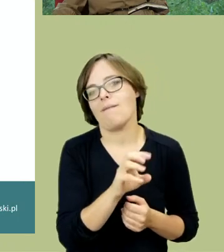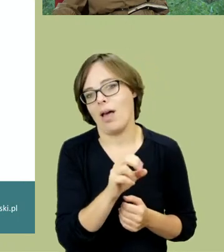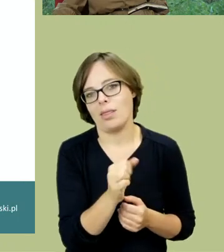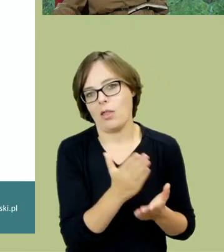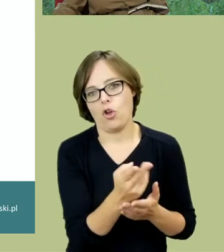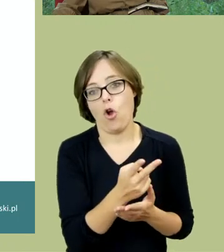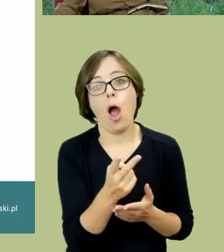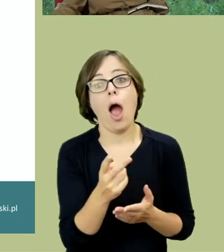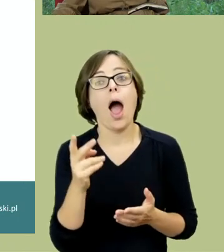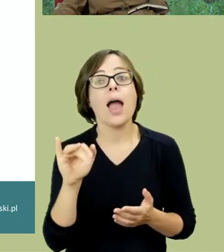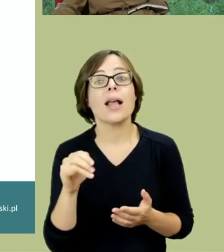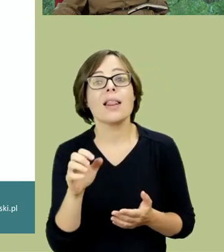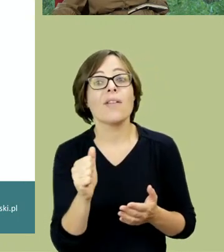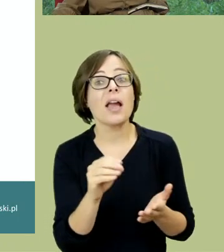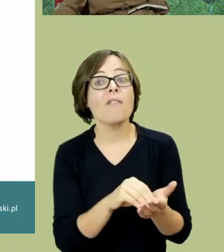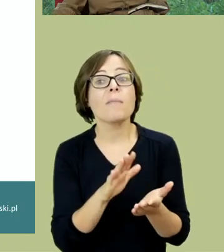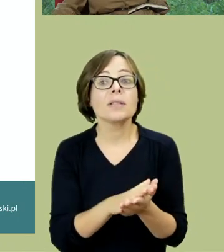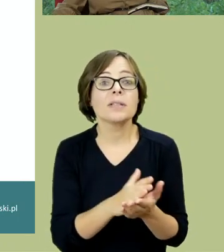Aleksandry.